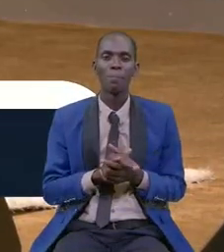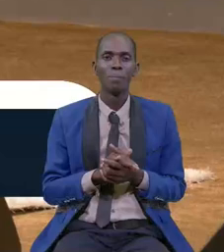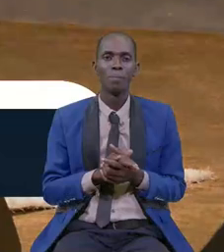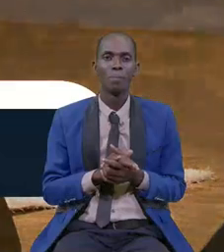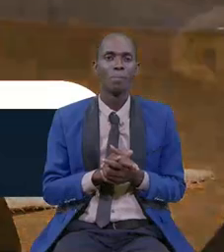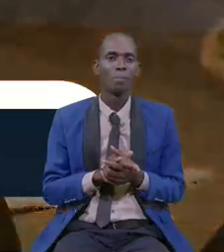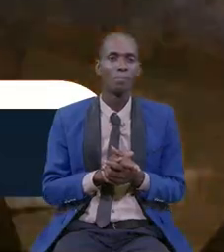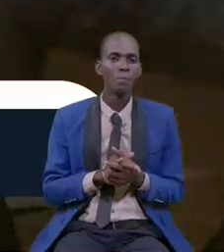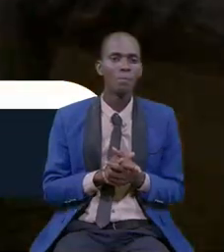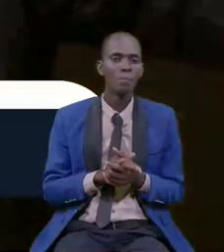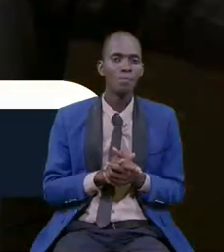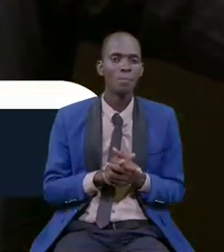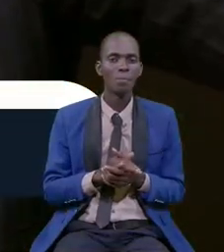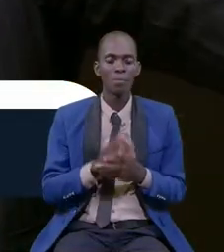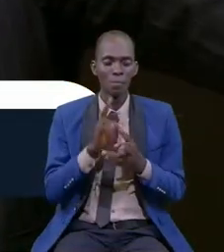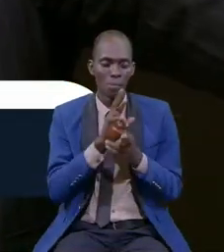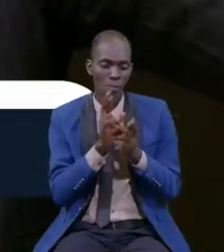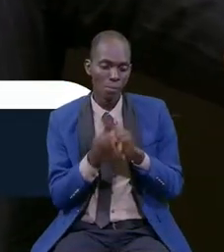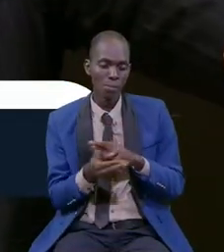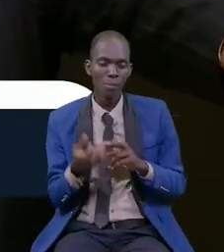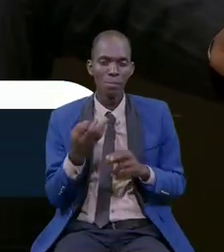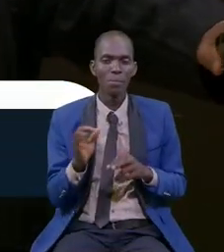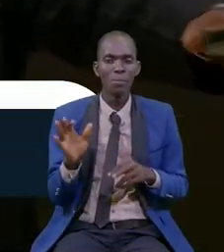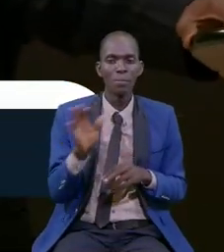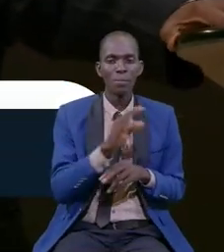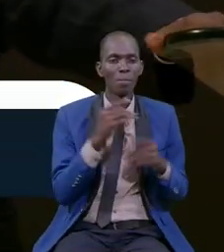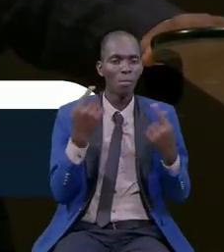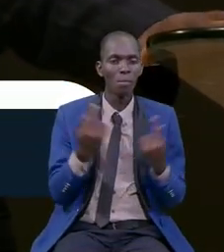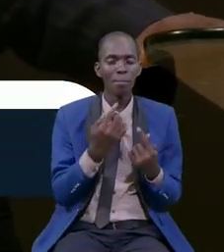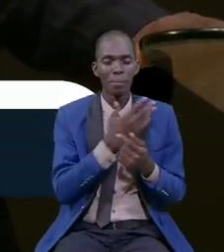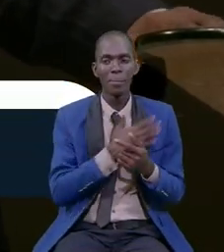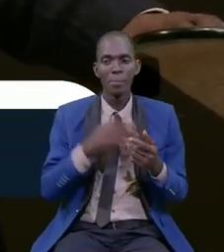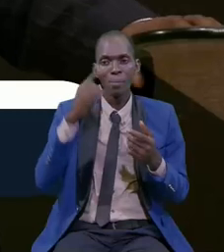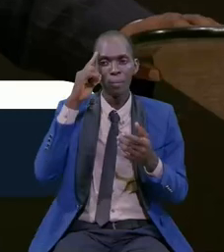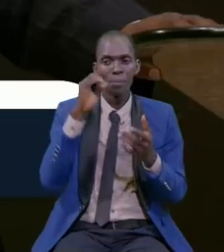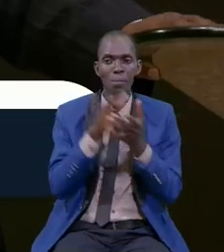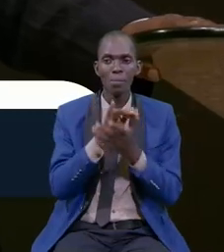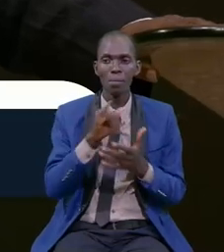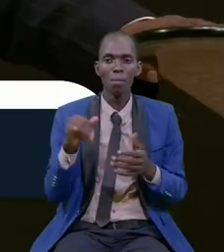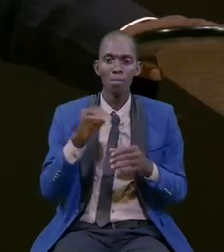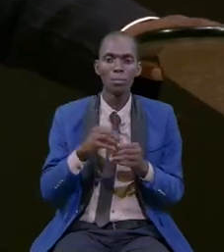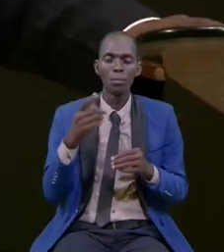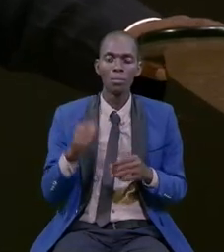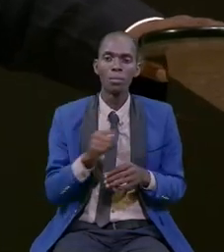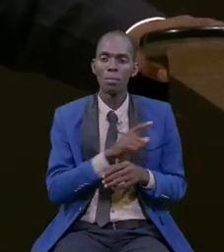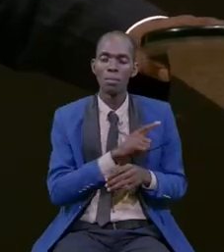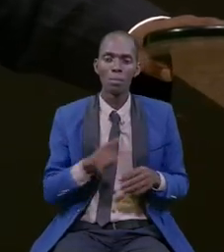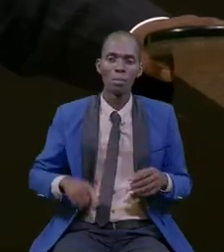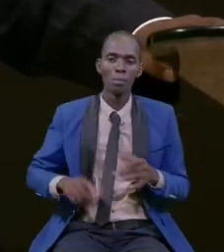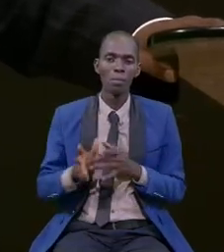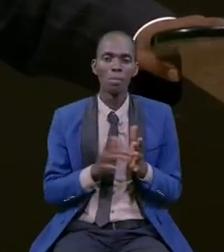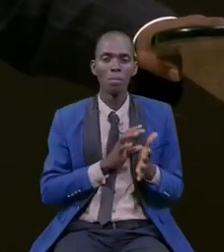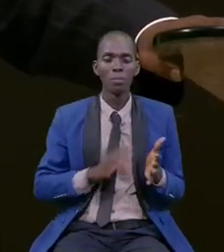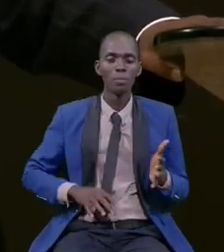foi initial en Dieu se repentant de leurs péchés et croyant au Seigneur Jésus-Christ et alors ils